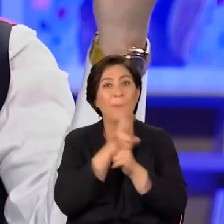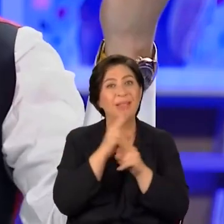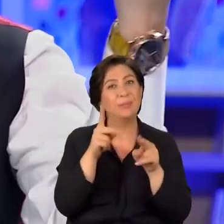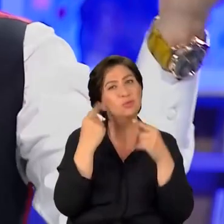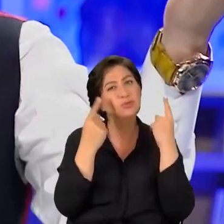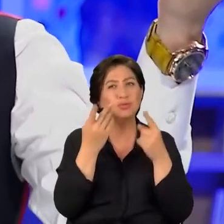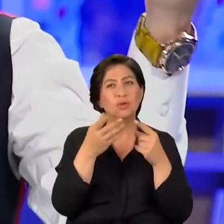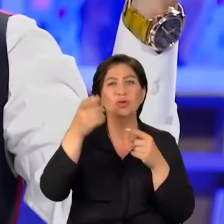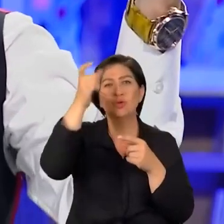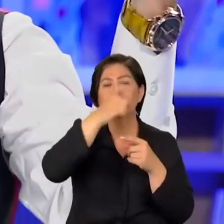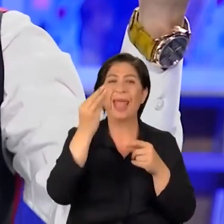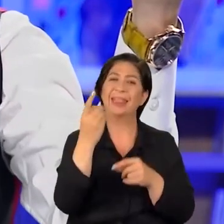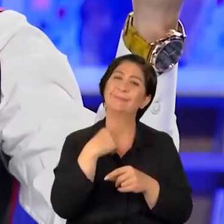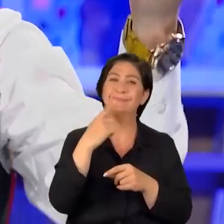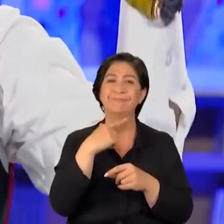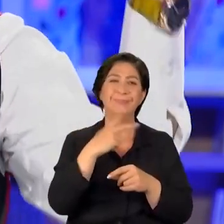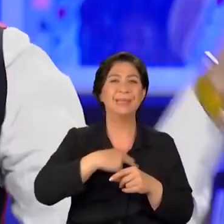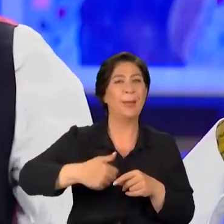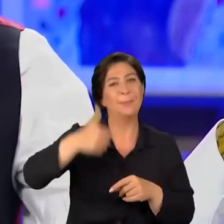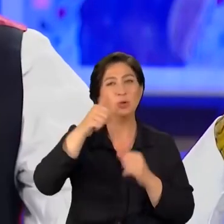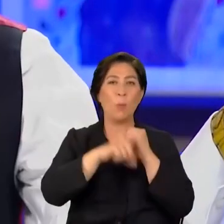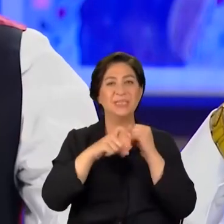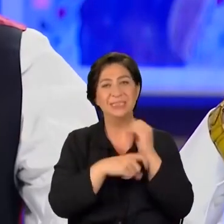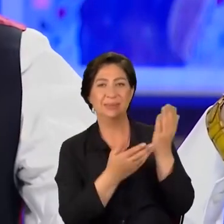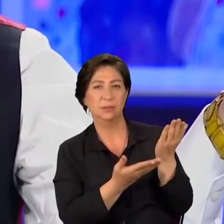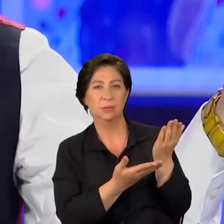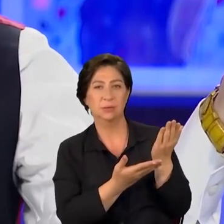Yani Türkiye'nin en sempatik belediye başkanı bir komünist.